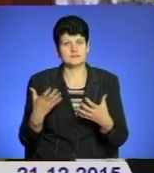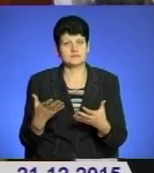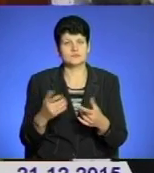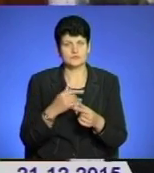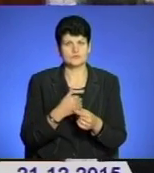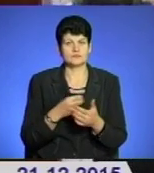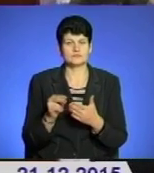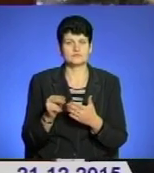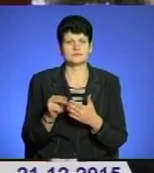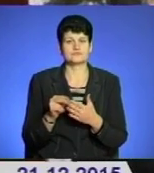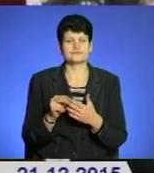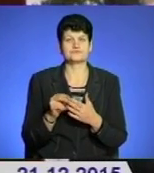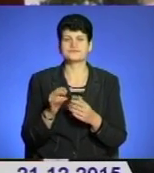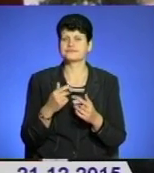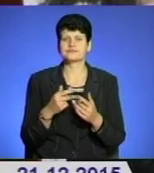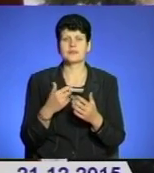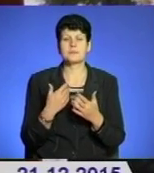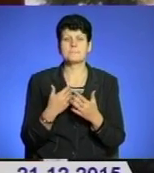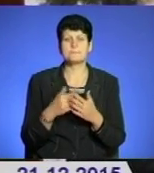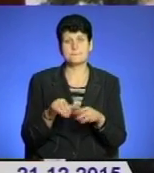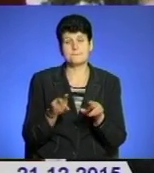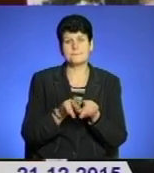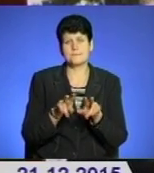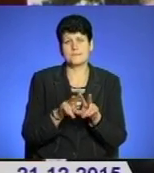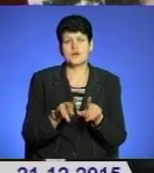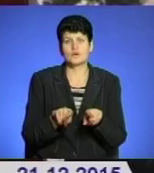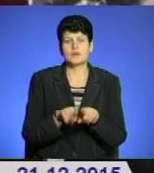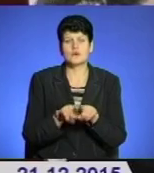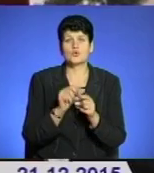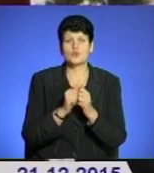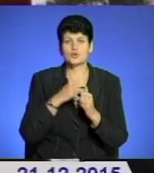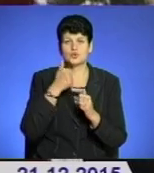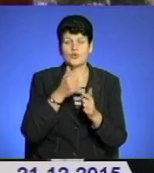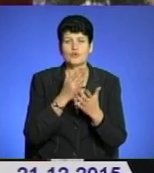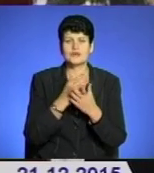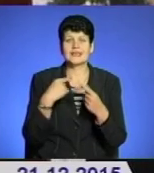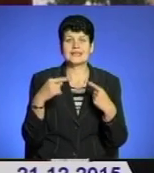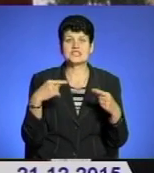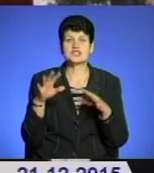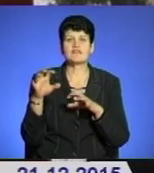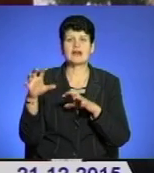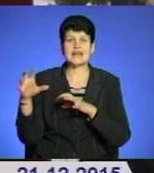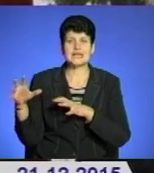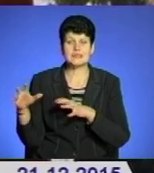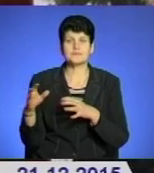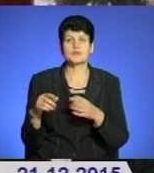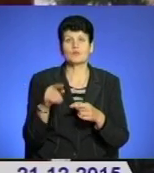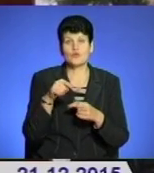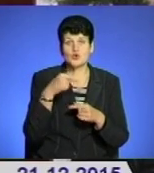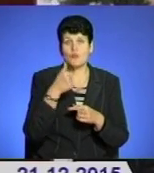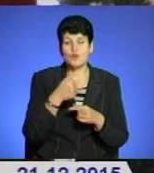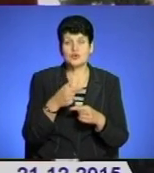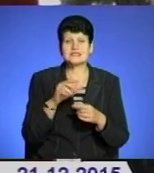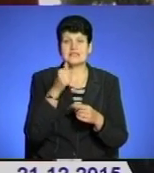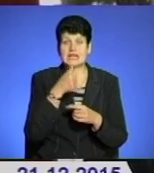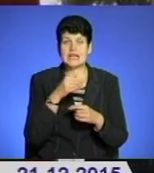символікою? Символікою, звичайно, тому що кожного року є інші там тварини. Тому цього року рік